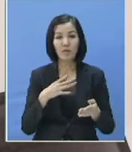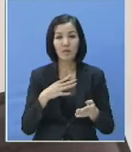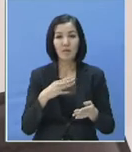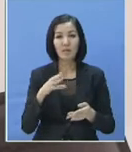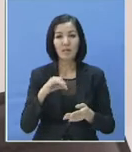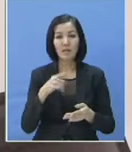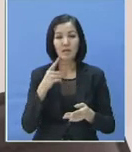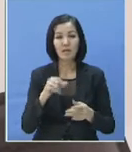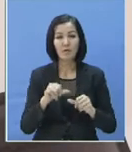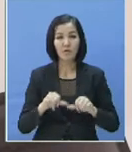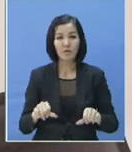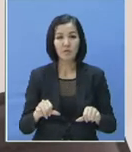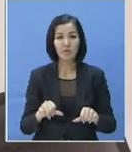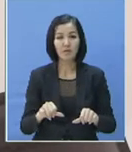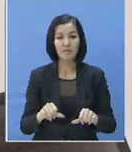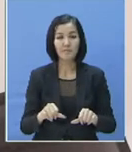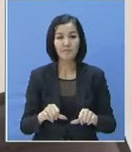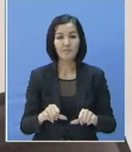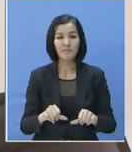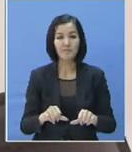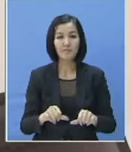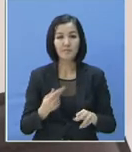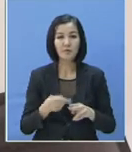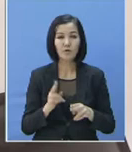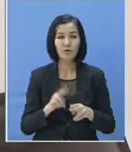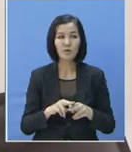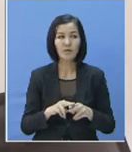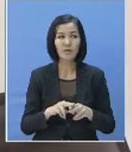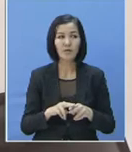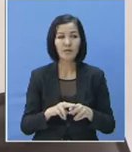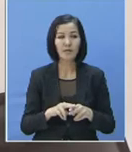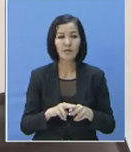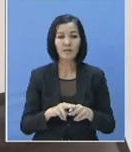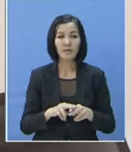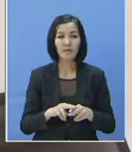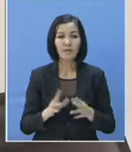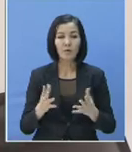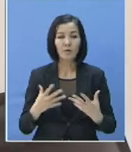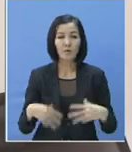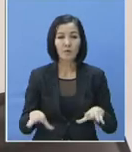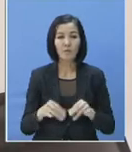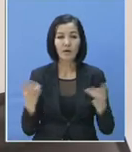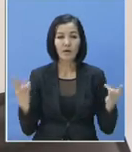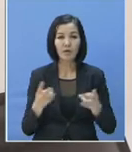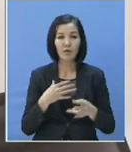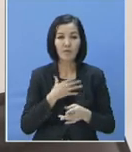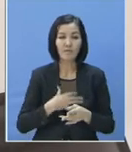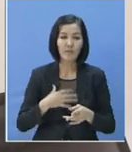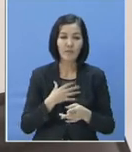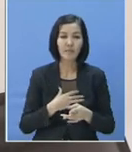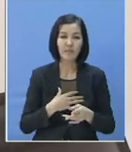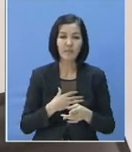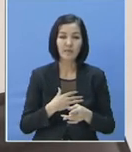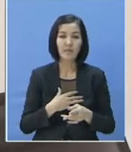Тіл отырса, ой отырады, ой отырса, сана отырады, сана отырса, бүкіл қоғам отырып қалады. Ендеше бүкіл қоғамымыз